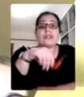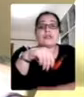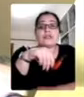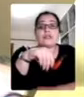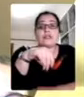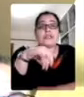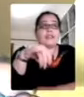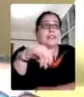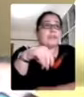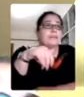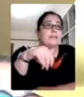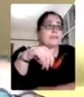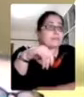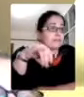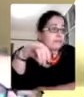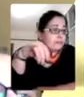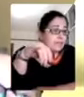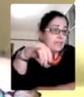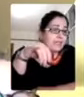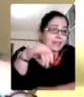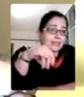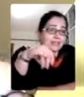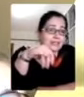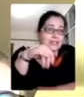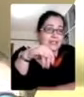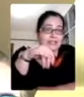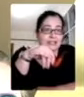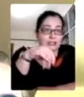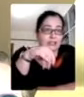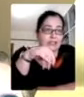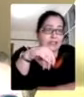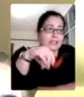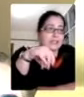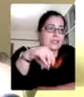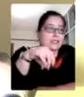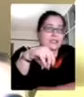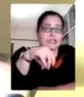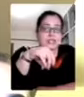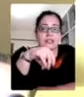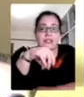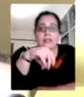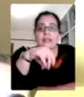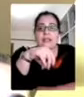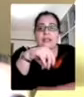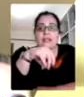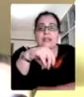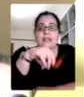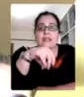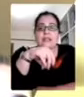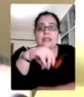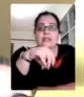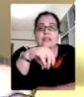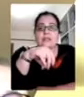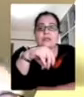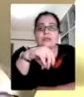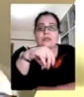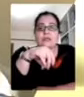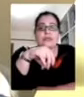Çok teşekkürler öncelikle Ali Bey. Sağ olun, ben teşekkür Arkadaşlar sizlere de öyle izlediğiniz için.